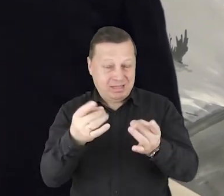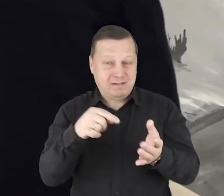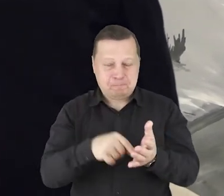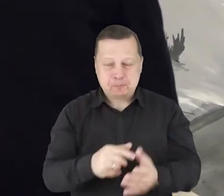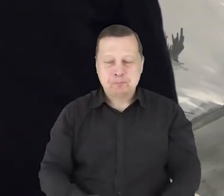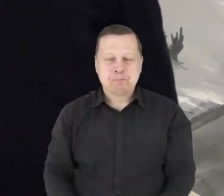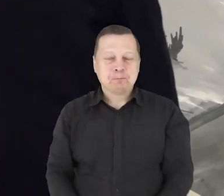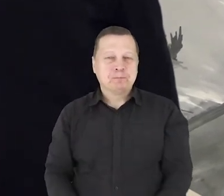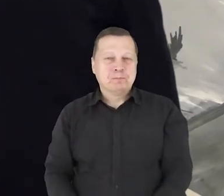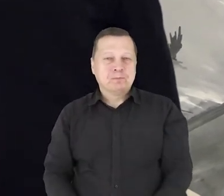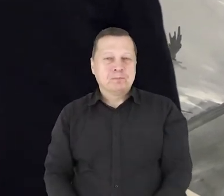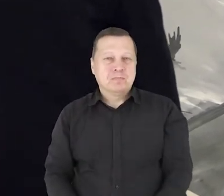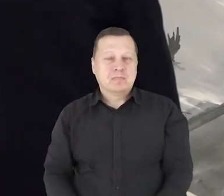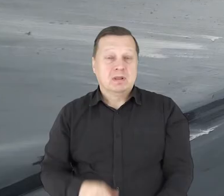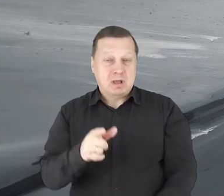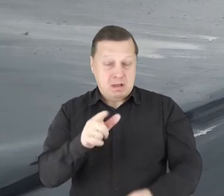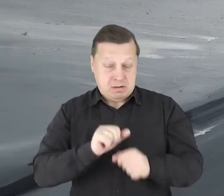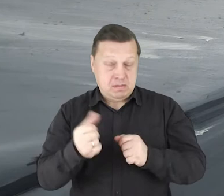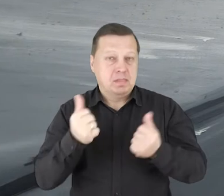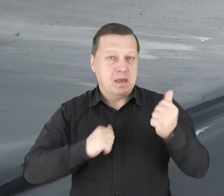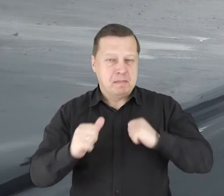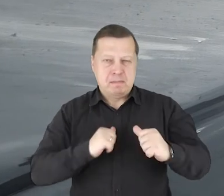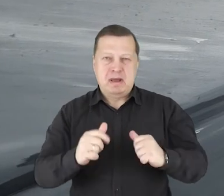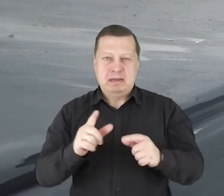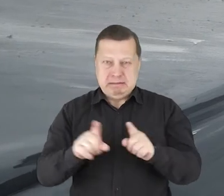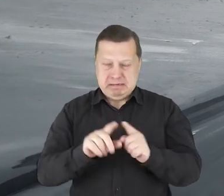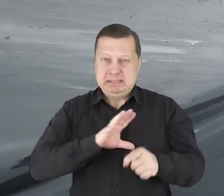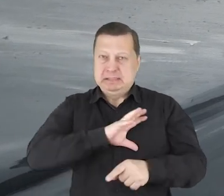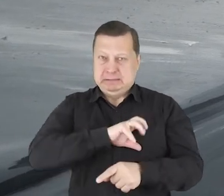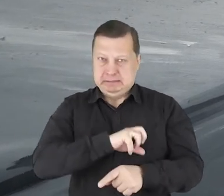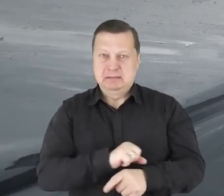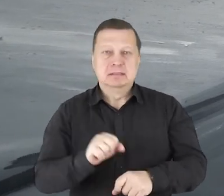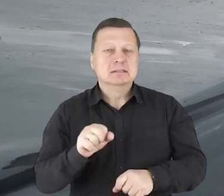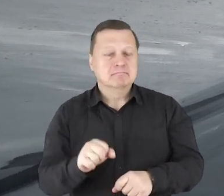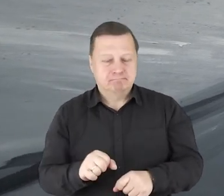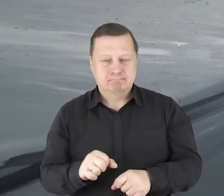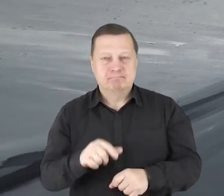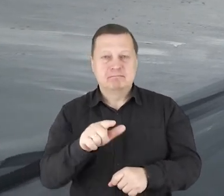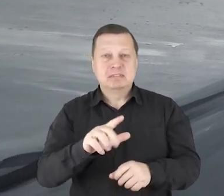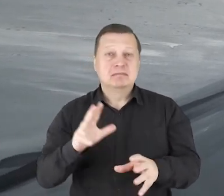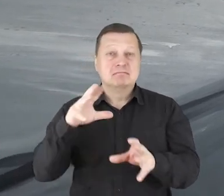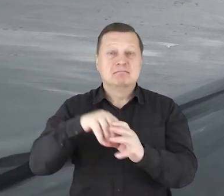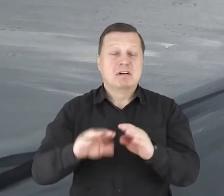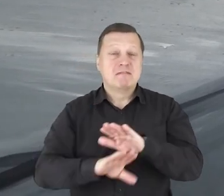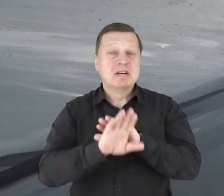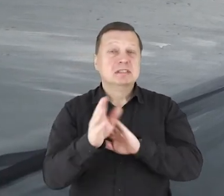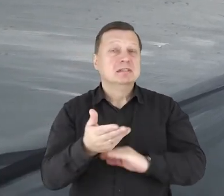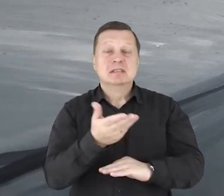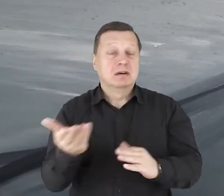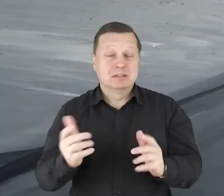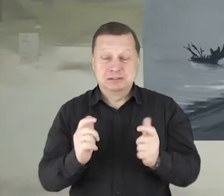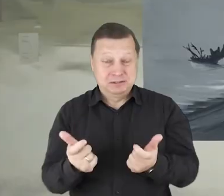nostalgicznego. Tym bardziej jest to niepokojące i bolesne, kiedy w całej narracji